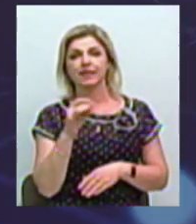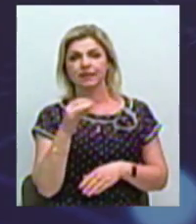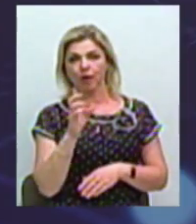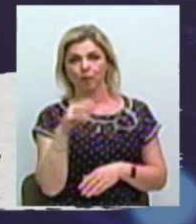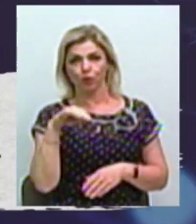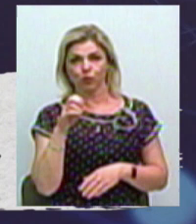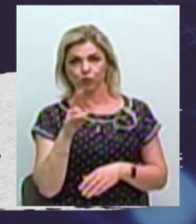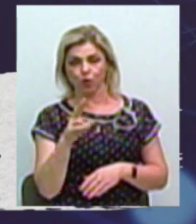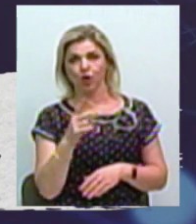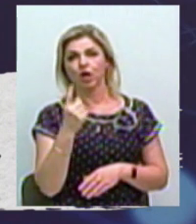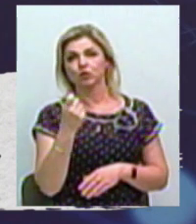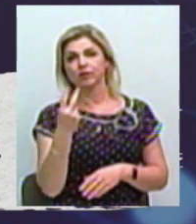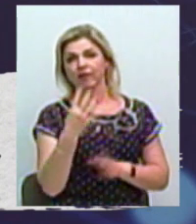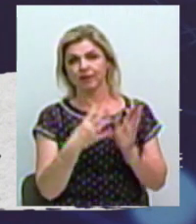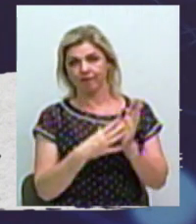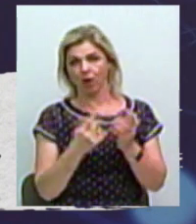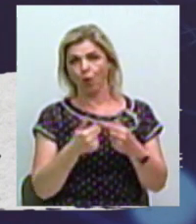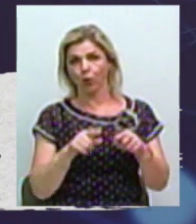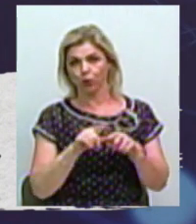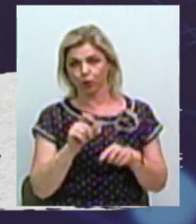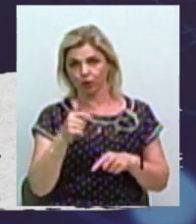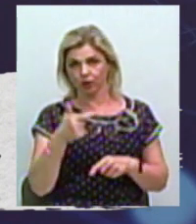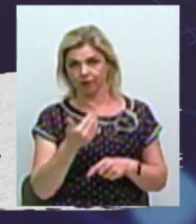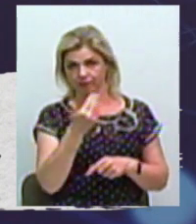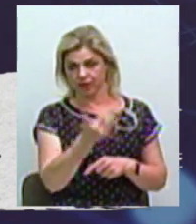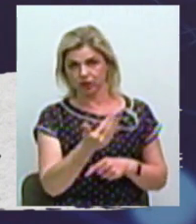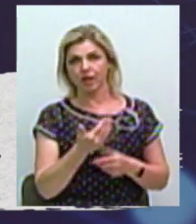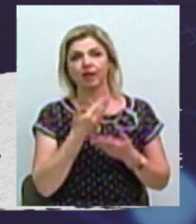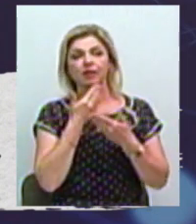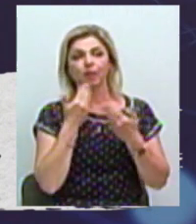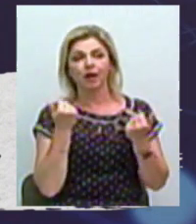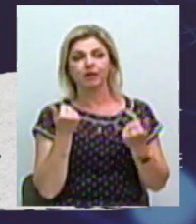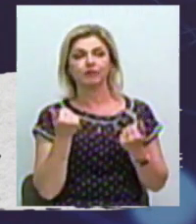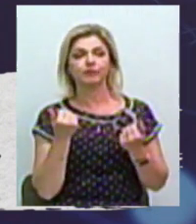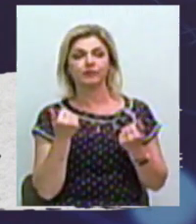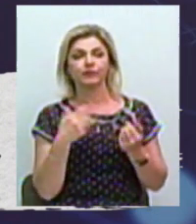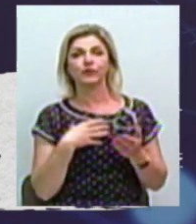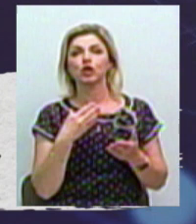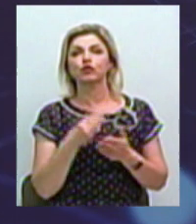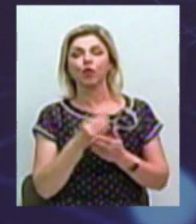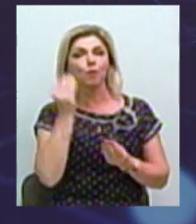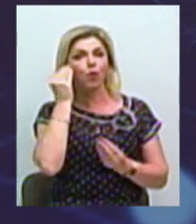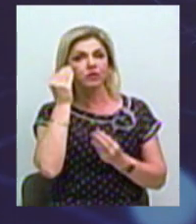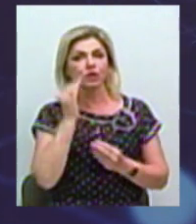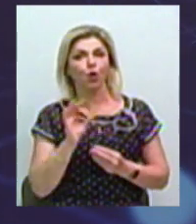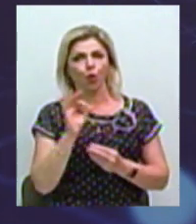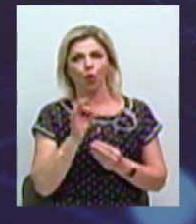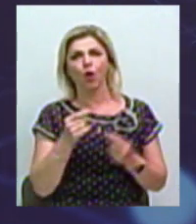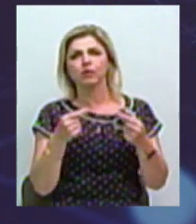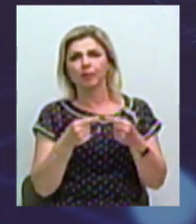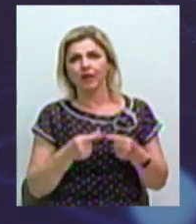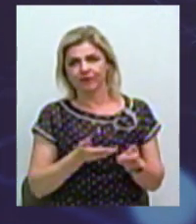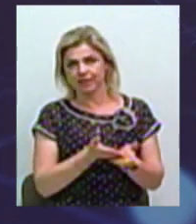на 129-му округу, не має своєї позиції щодо певних сфер.